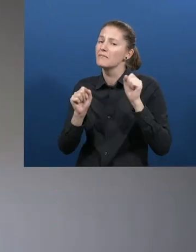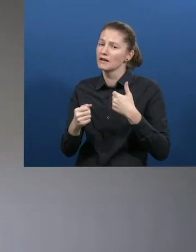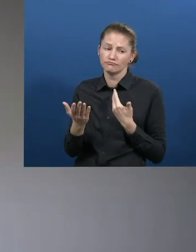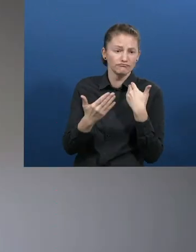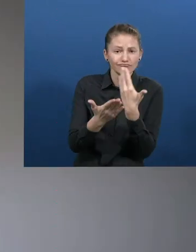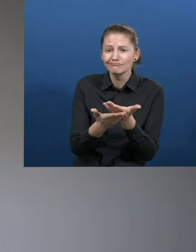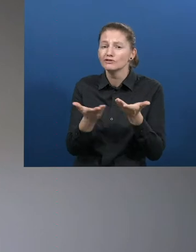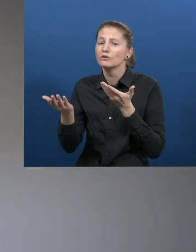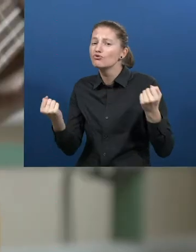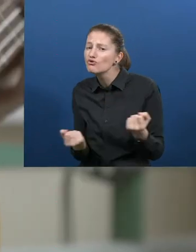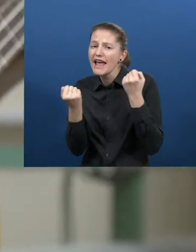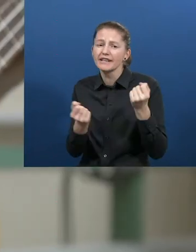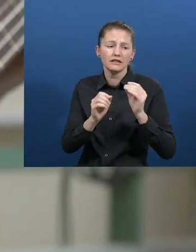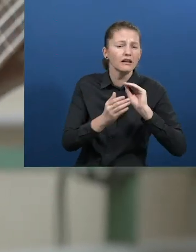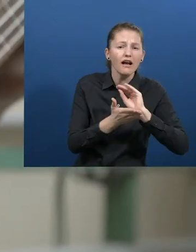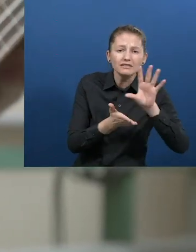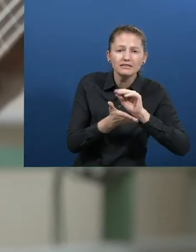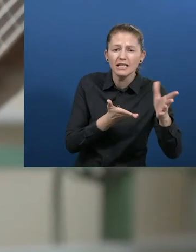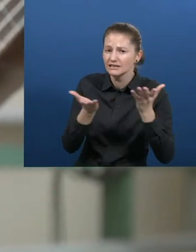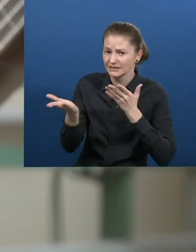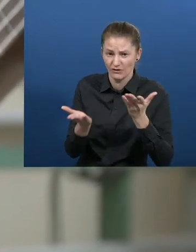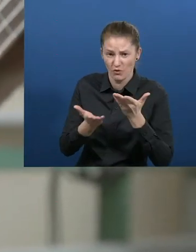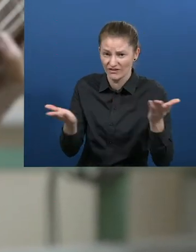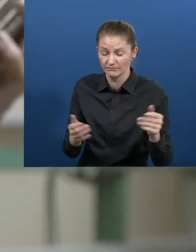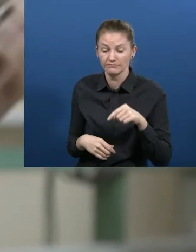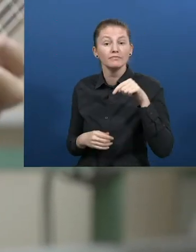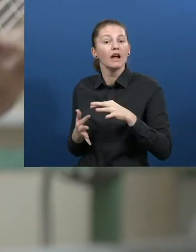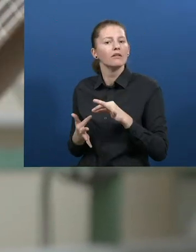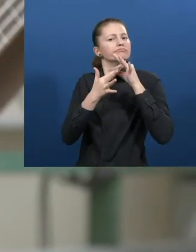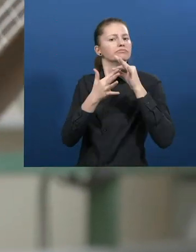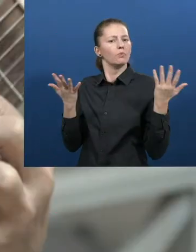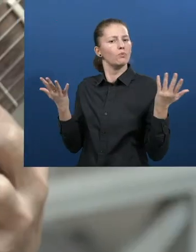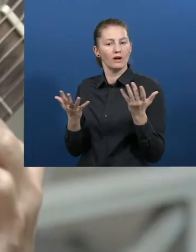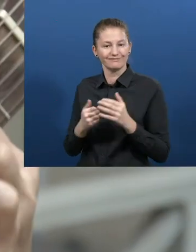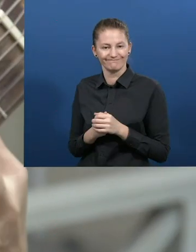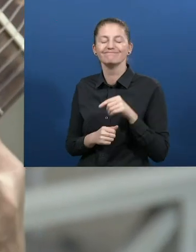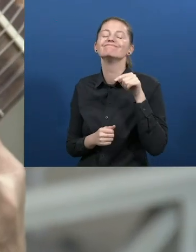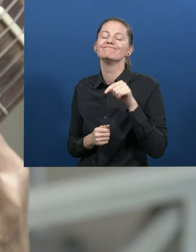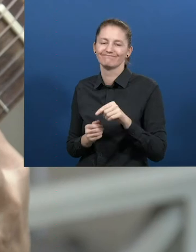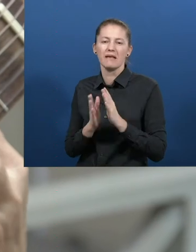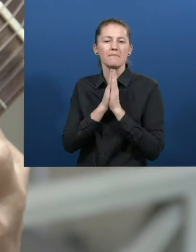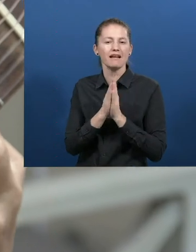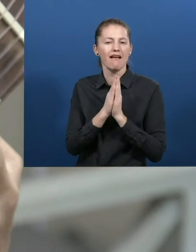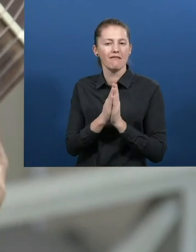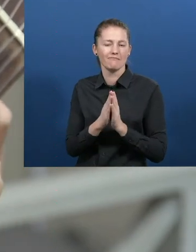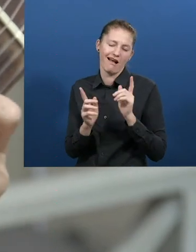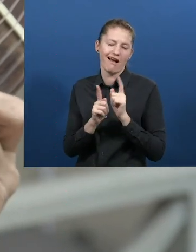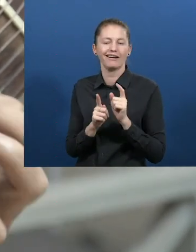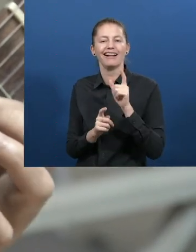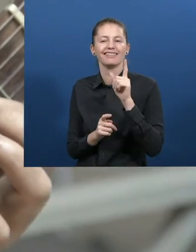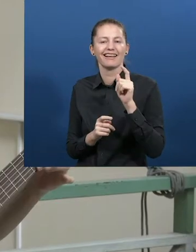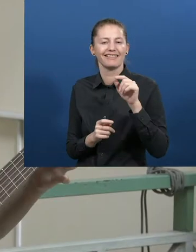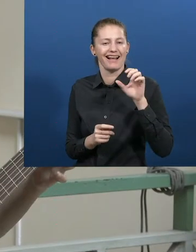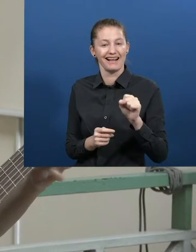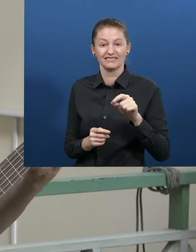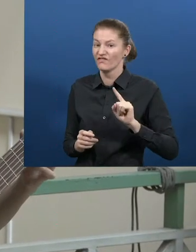SM Myanmar TTS là bộ đọc tiếng Myanmar đầu tiên trên nền Android và Windows dành cho người khiếm thị. Bên cạnh đó thì SM Music Reader cũng